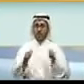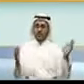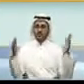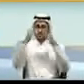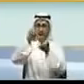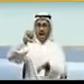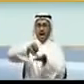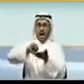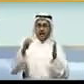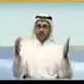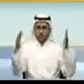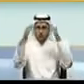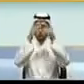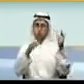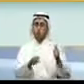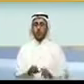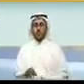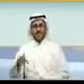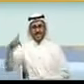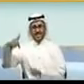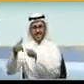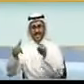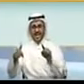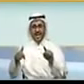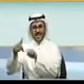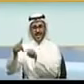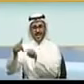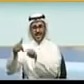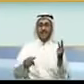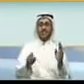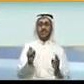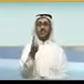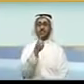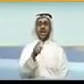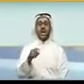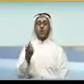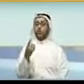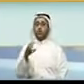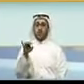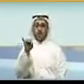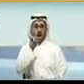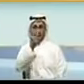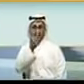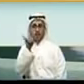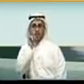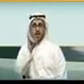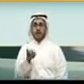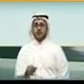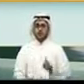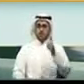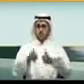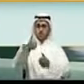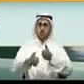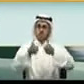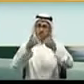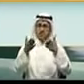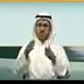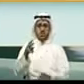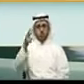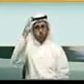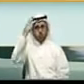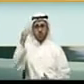خلال فترة من 6 وحتى 13 من أكتوبر. الميداليات توج بها لاعبو المنتخبات السعودية المشاركة في